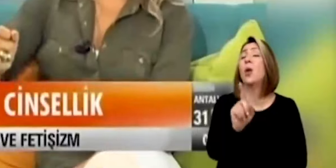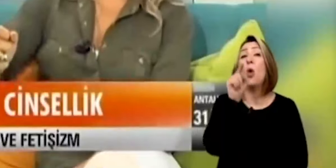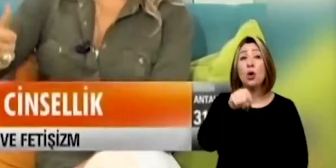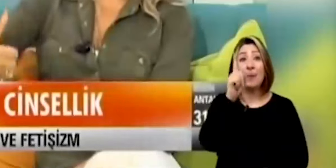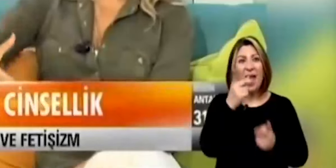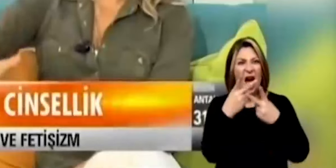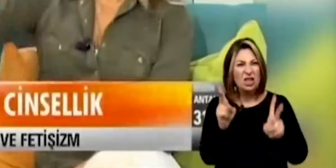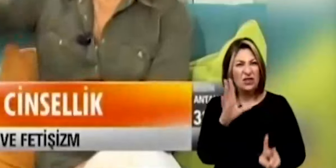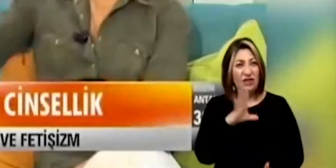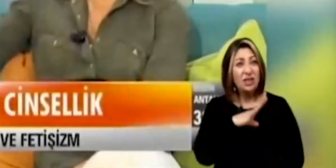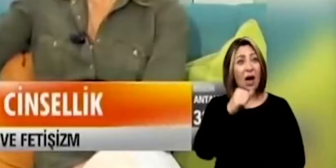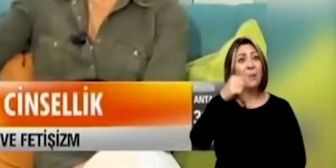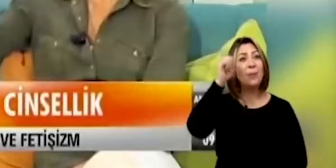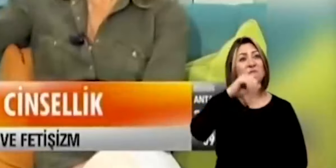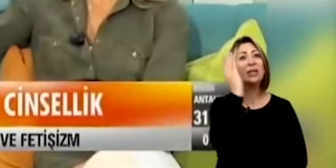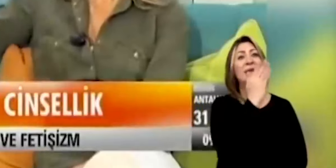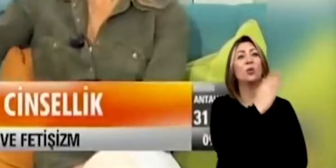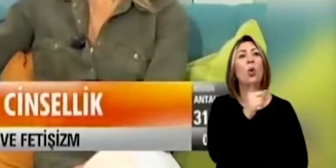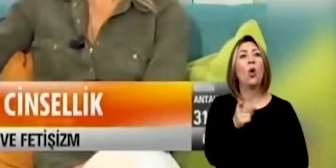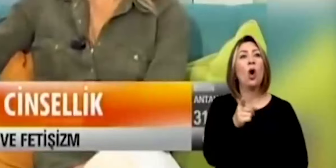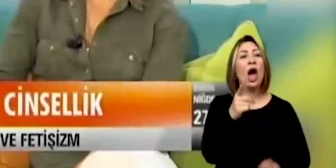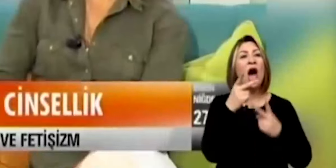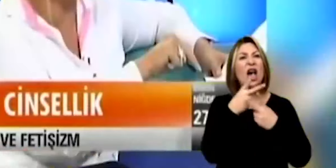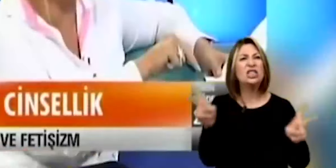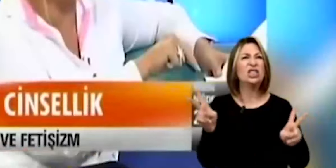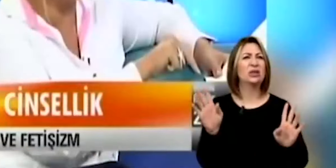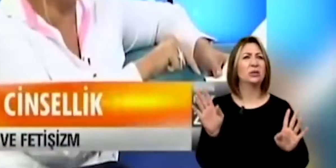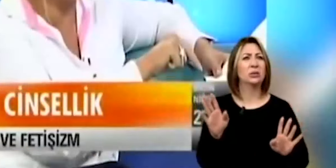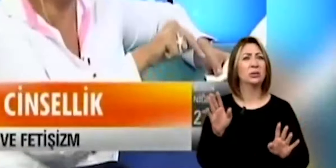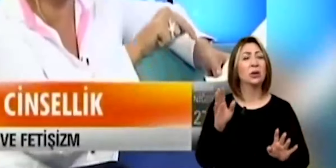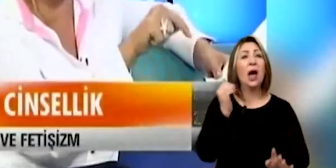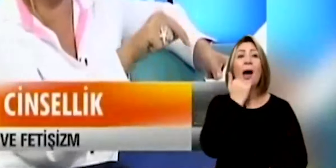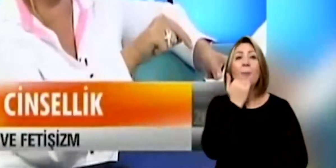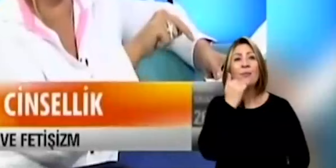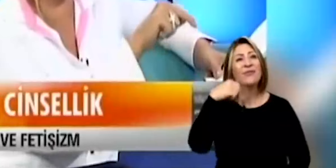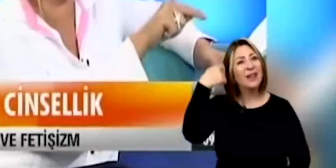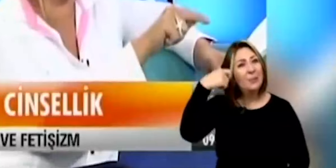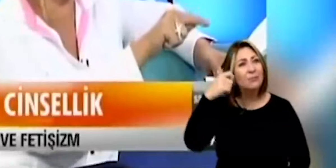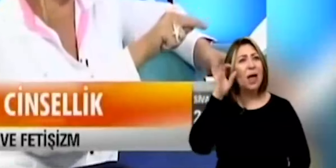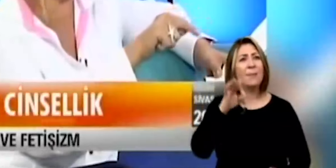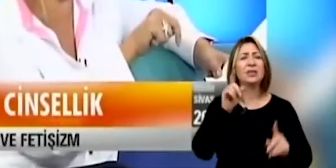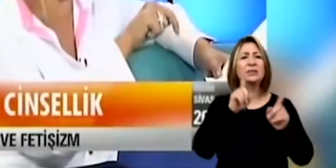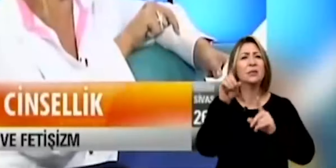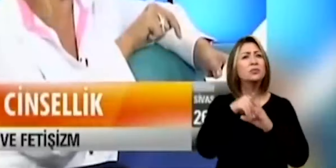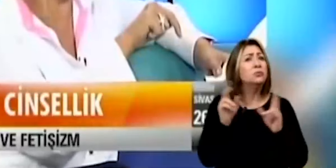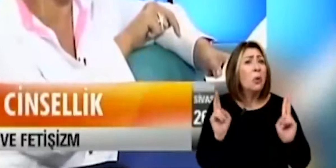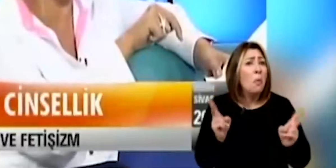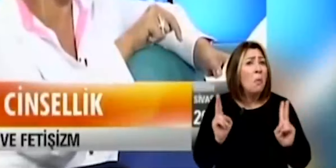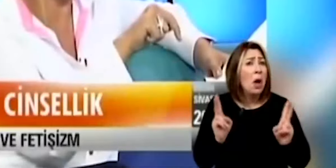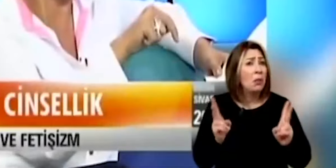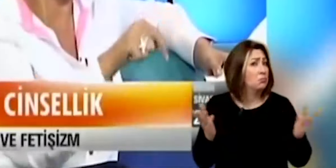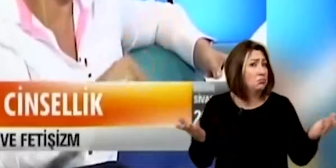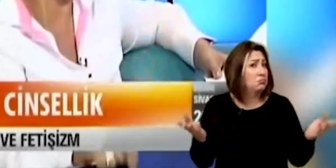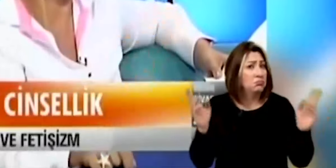orada bir açıklık varsa adam başkasına gidiyor işte. Açık ve net. Erotik film izlemek. İşte eşim internette sürekli açıkça saçı çok film. Normal. Öyle